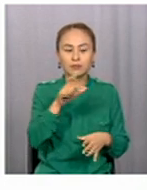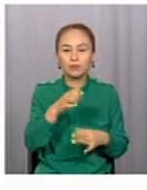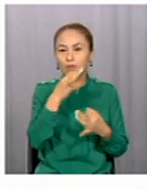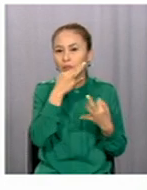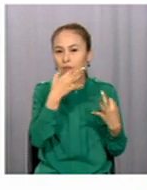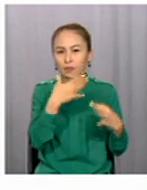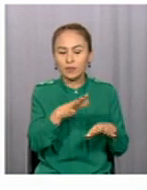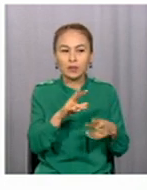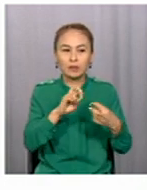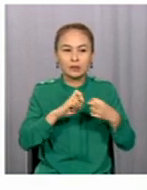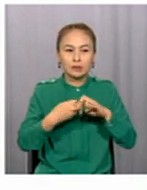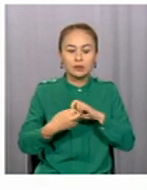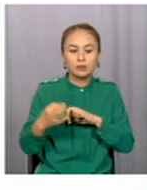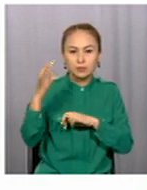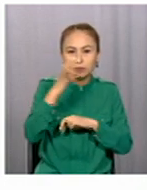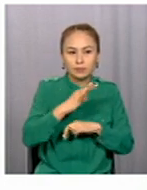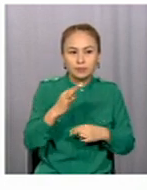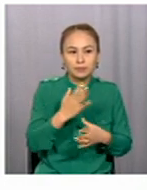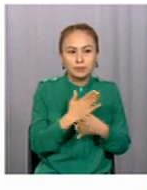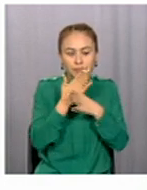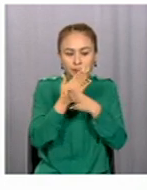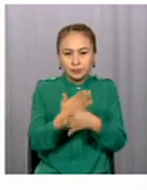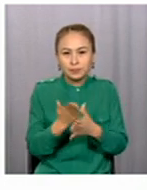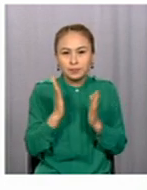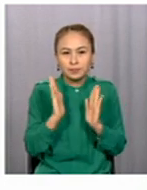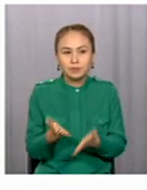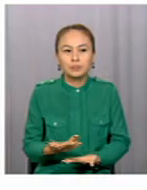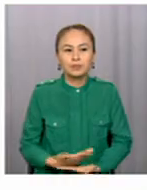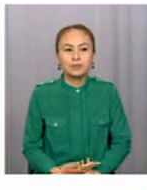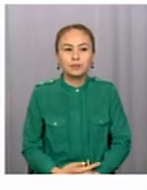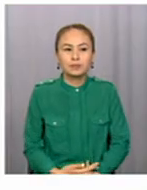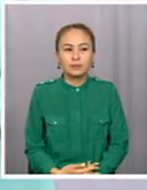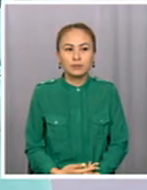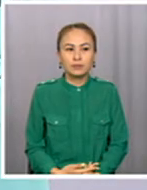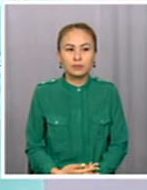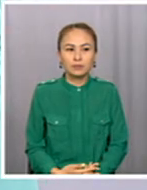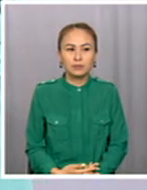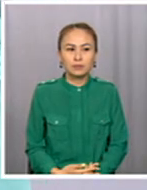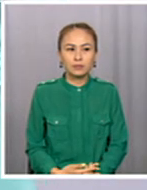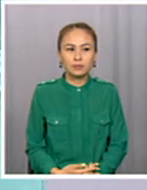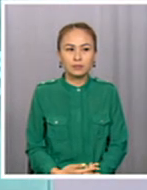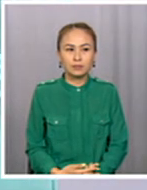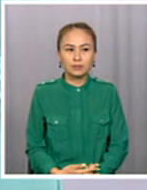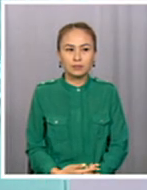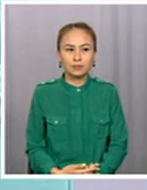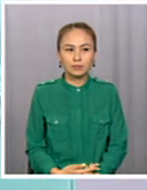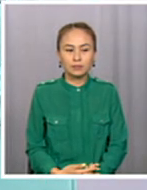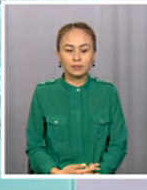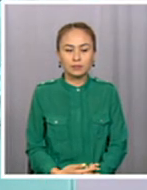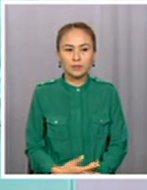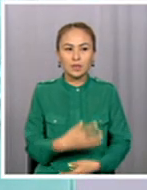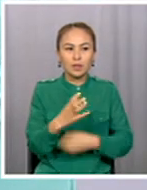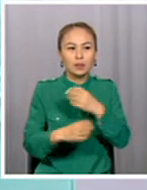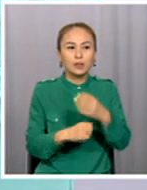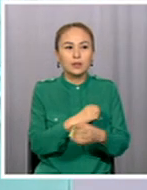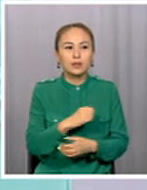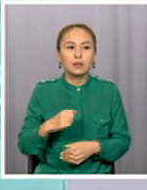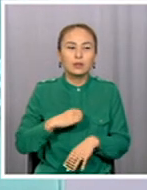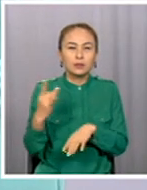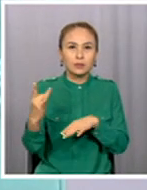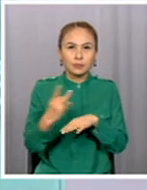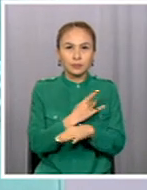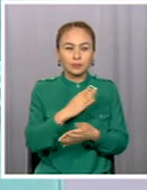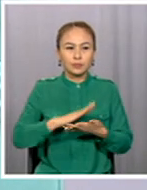келген мәселе бойынша кеңестер беретін болады. Міне қызық, әлемде ең